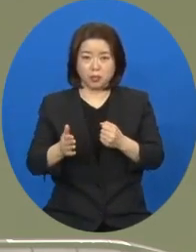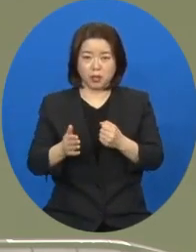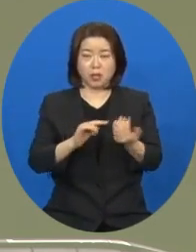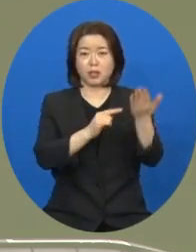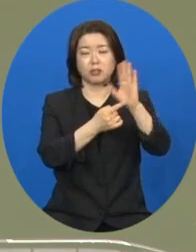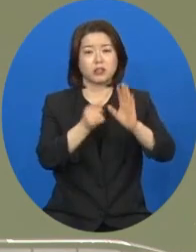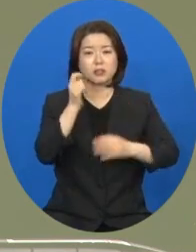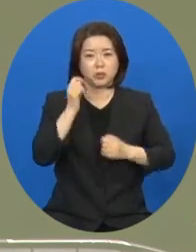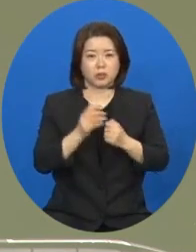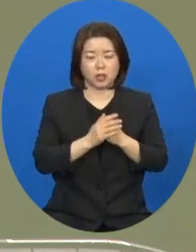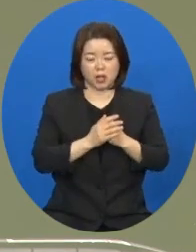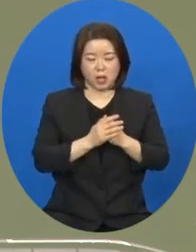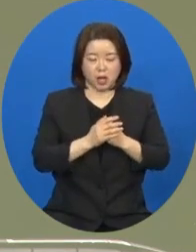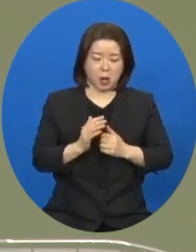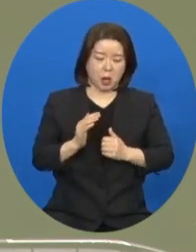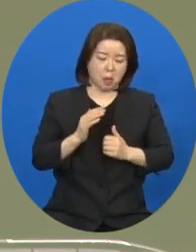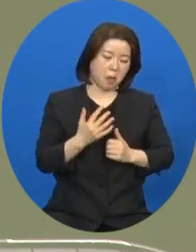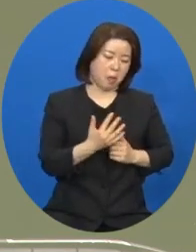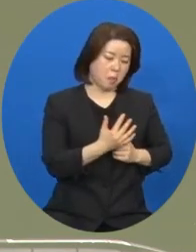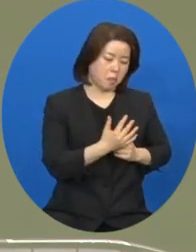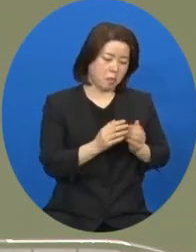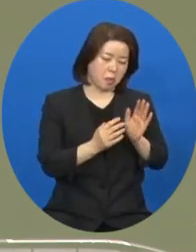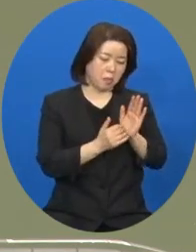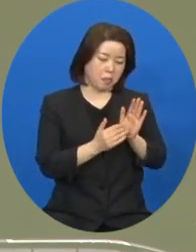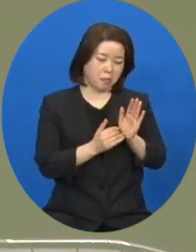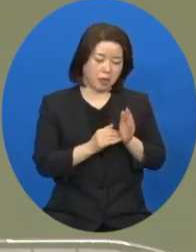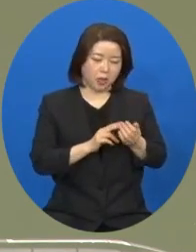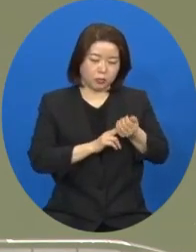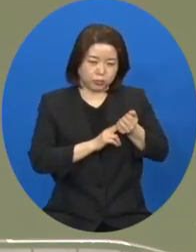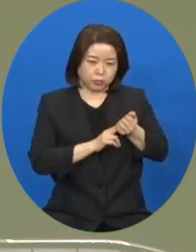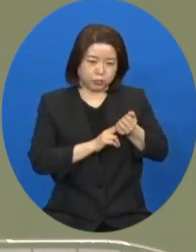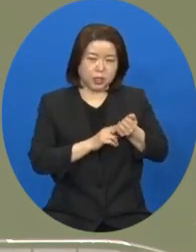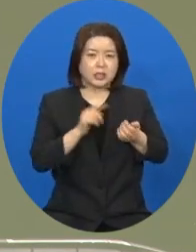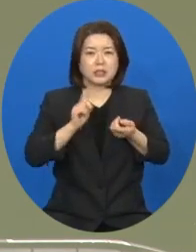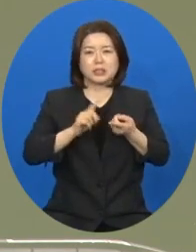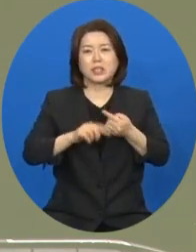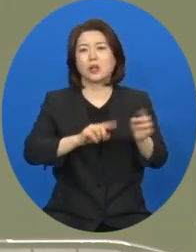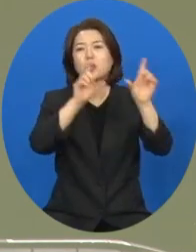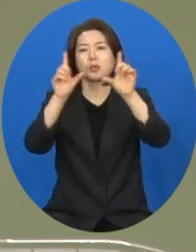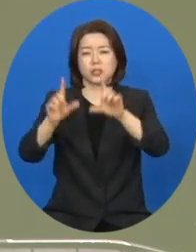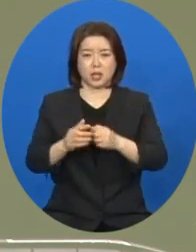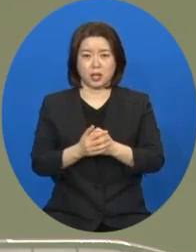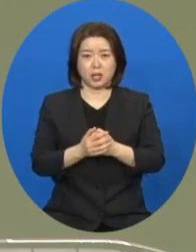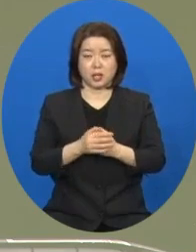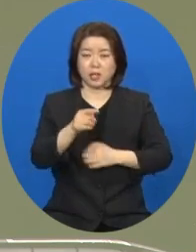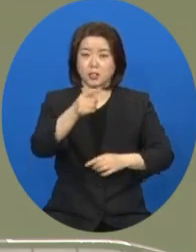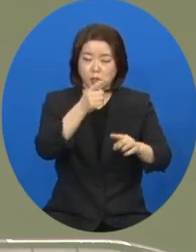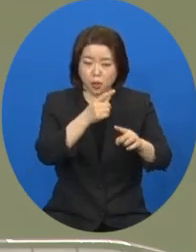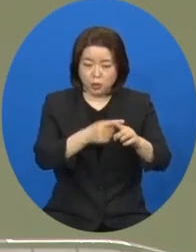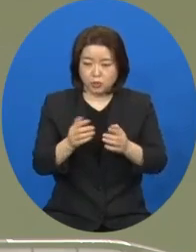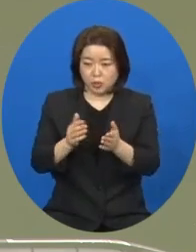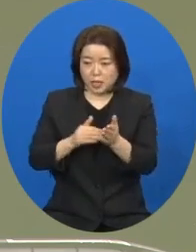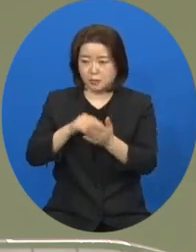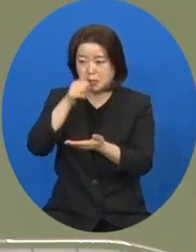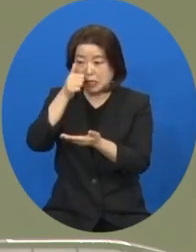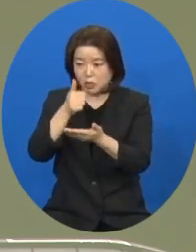그러니까 누르고 숨기고 그렇게 살아가는 거예요. 그러다가 다 은밀한 죄의 종로로 돼요.